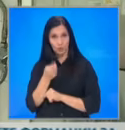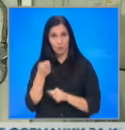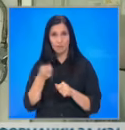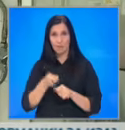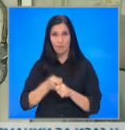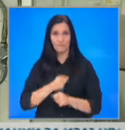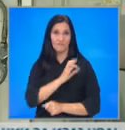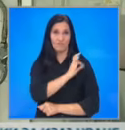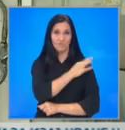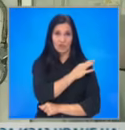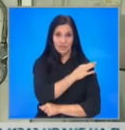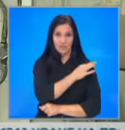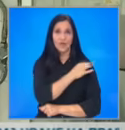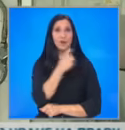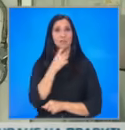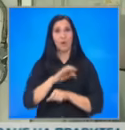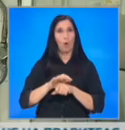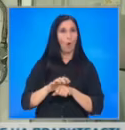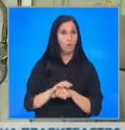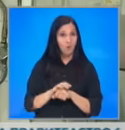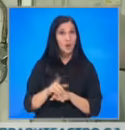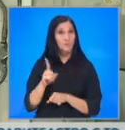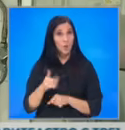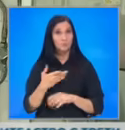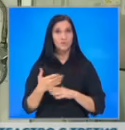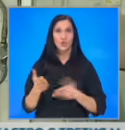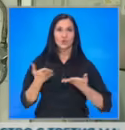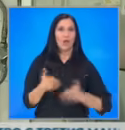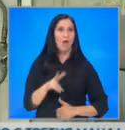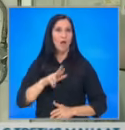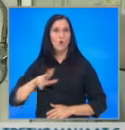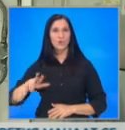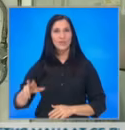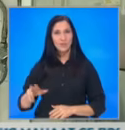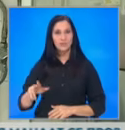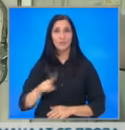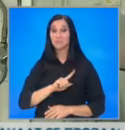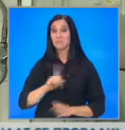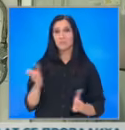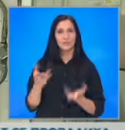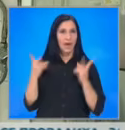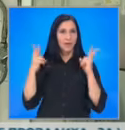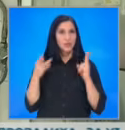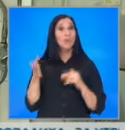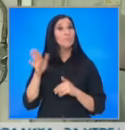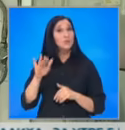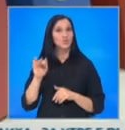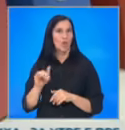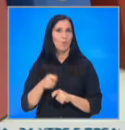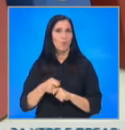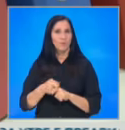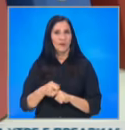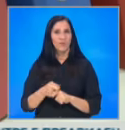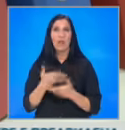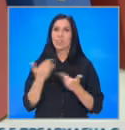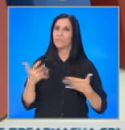си направят вакцинацията срещу COVID, но все още родителите не са решили дали ще го направят.